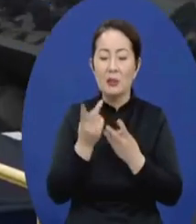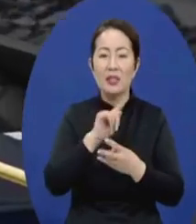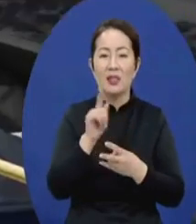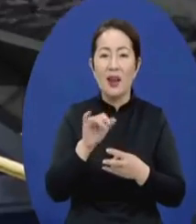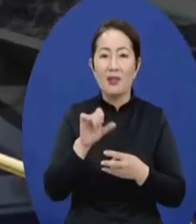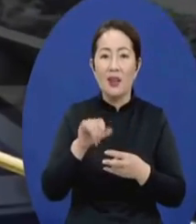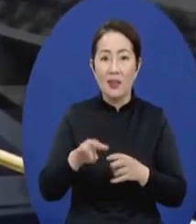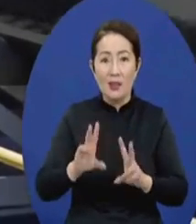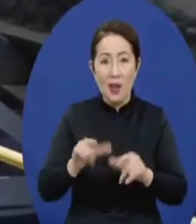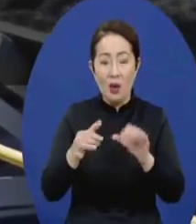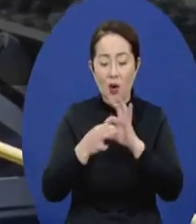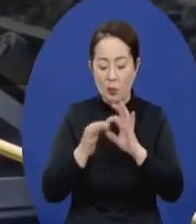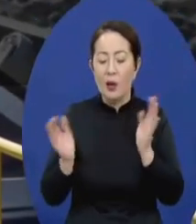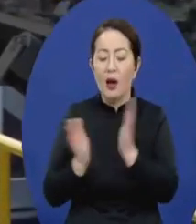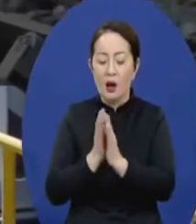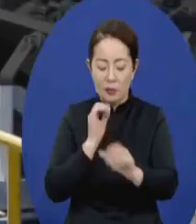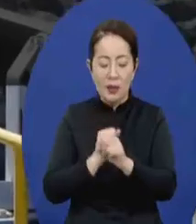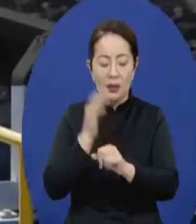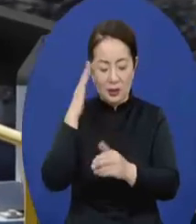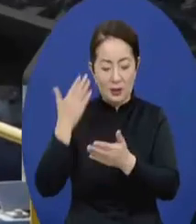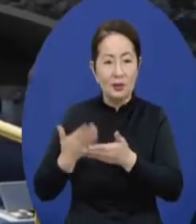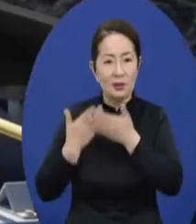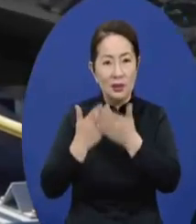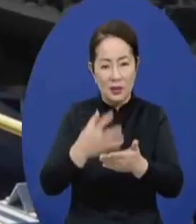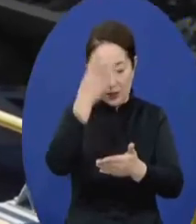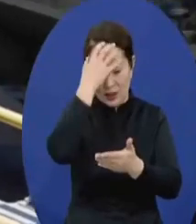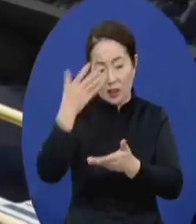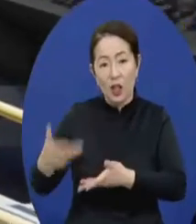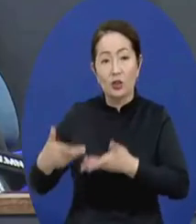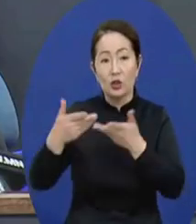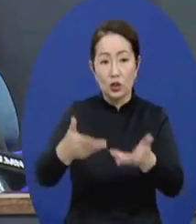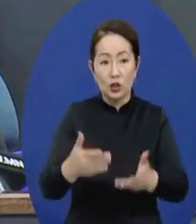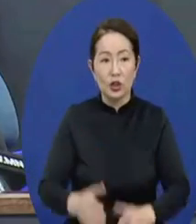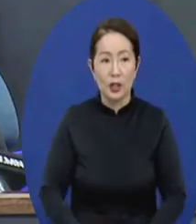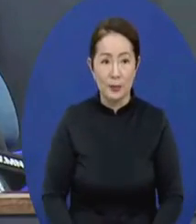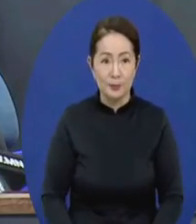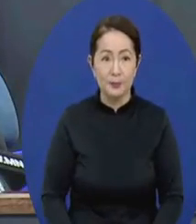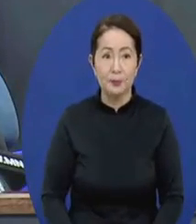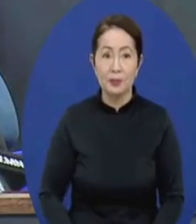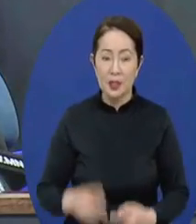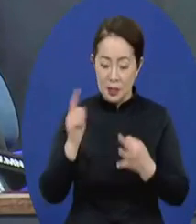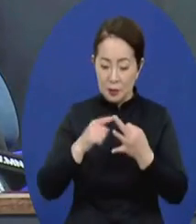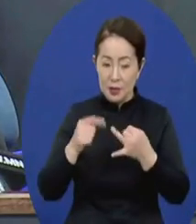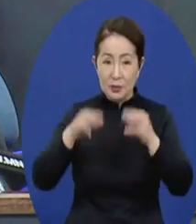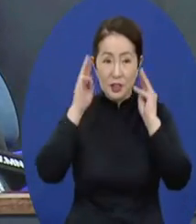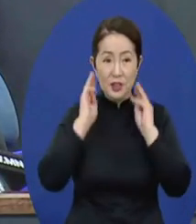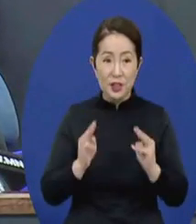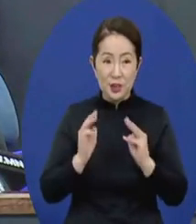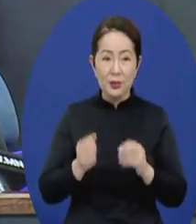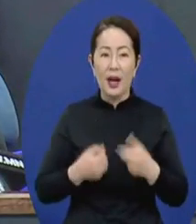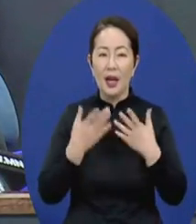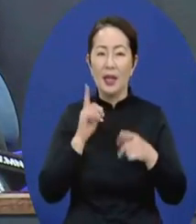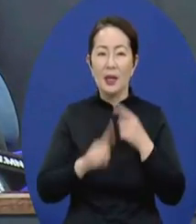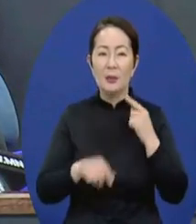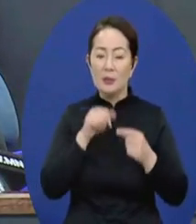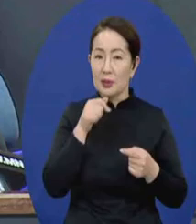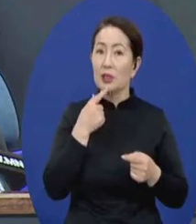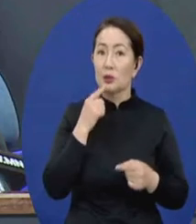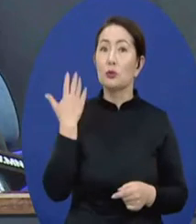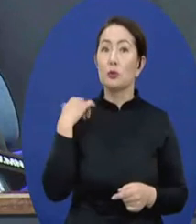сайжруулах чиглэлээр хамтран ажиллах саналыг засгийн газарт гаргасан байна. За энэ шийдвэрүүдийг гаргахад амаргүй байснаа